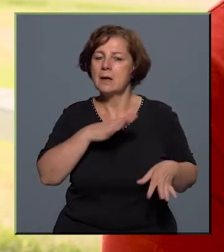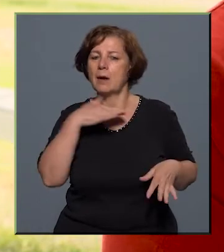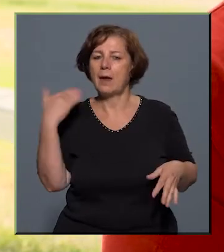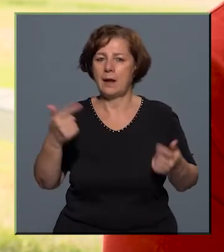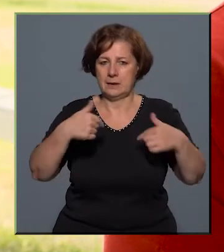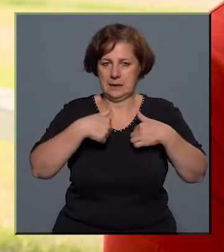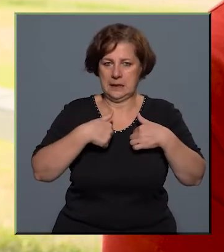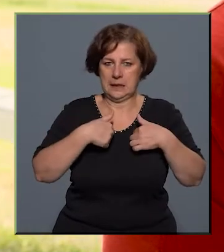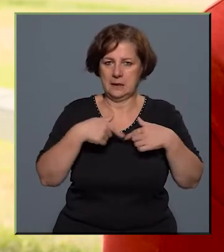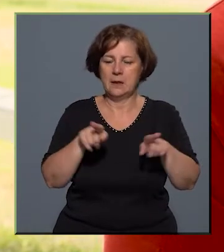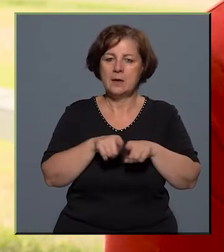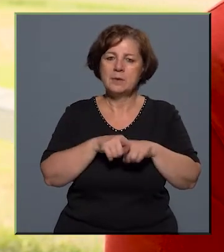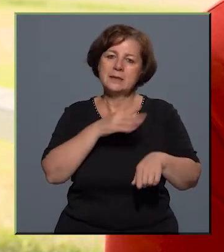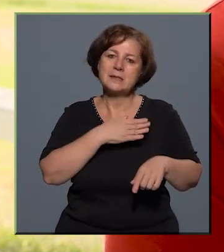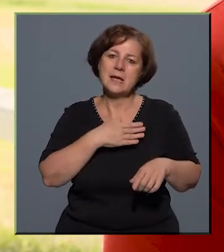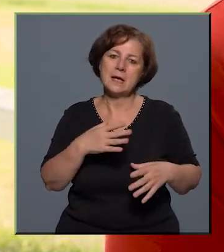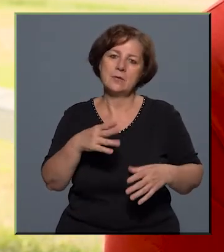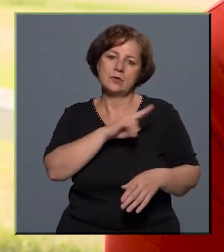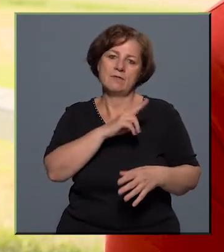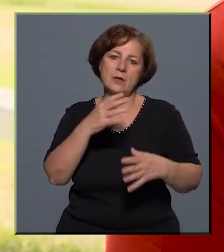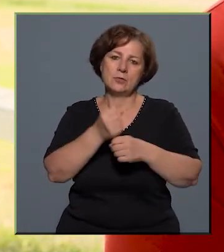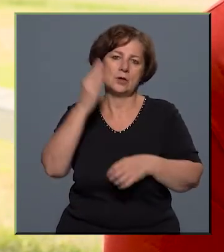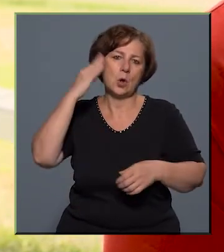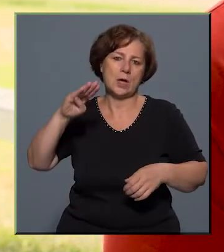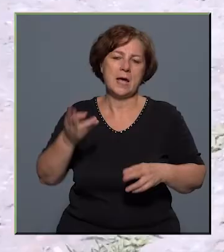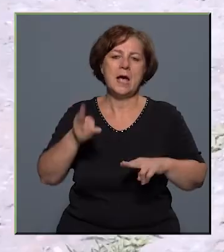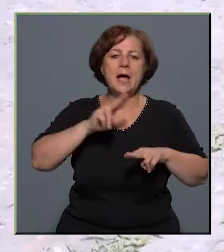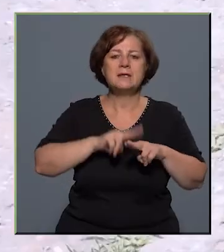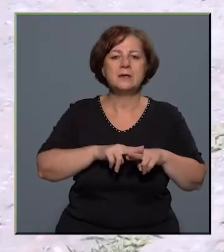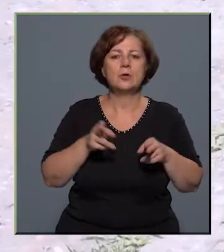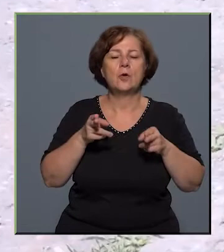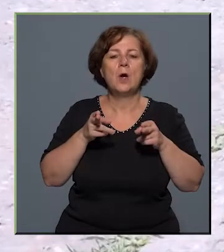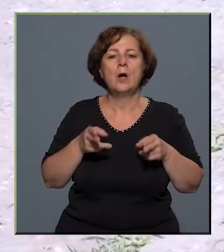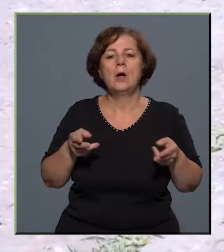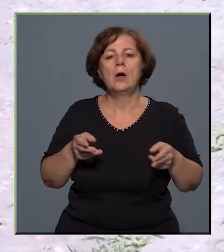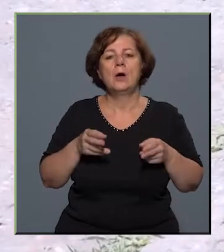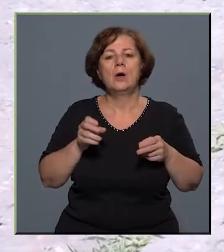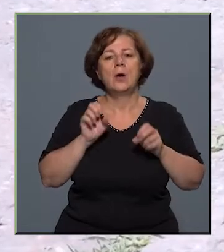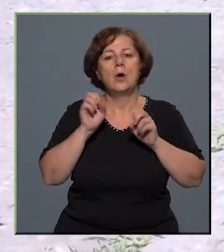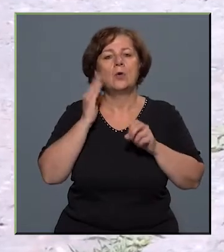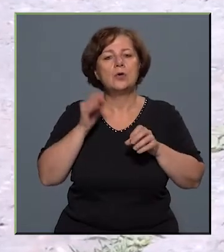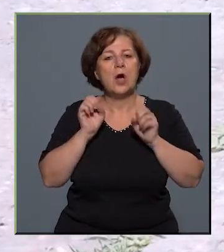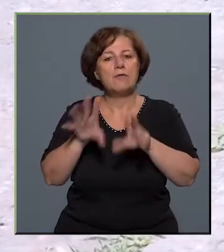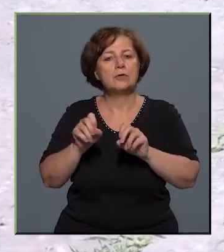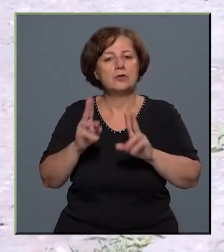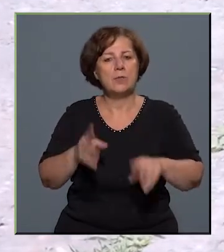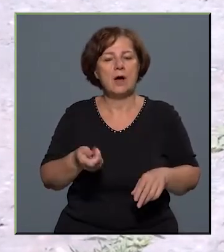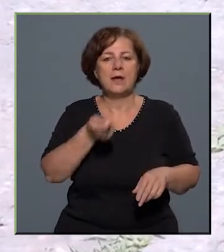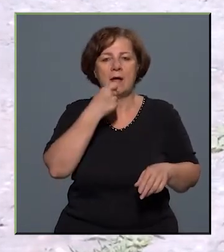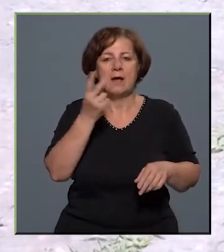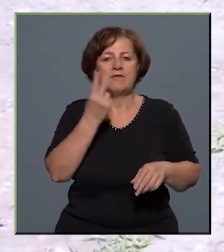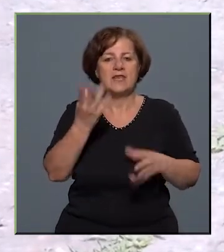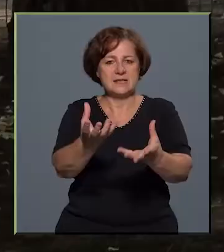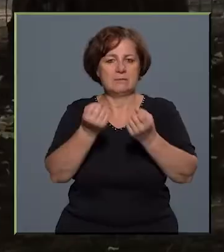igyekszem kielégíteni én, mint szerető, felelős kutyatartó gazdi. Egyre több kutyafuttatóban van vízvételi lehetőség,